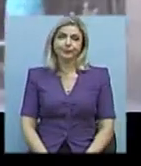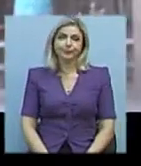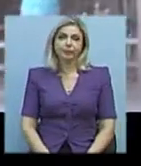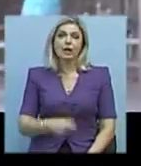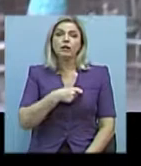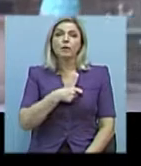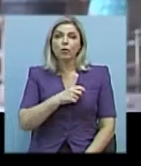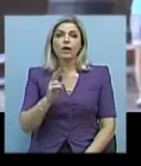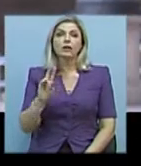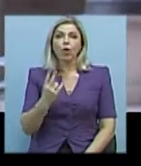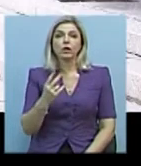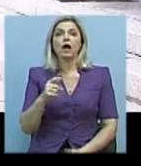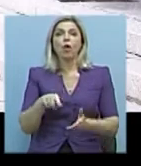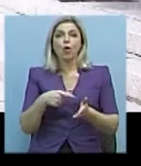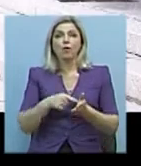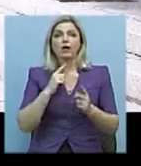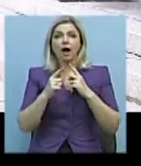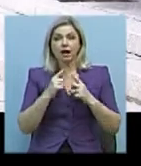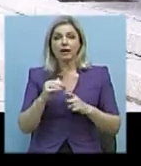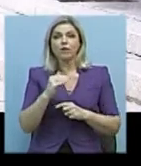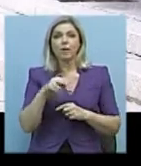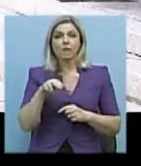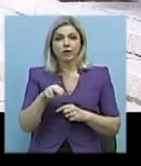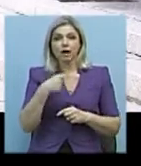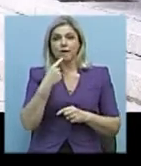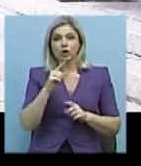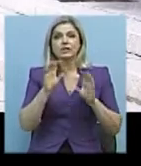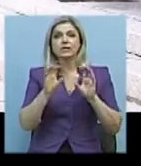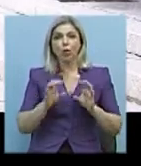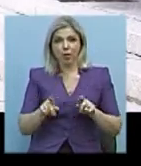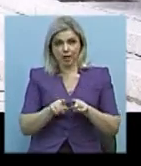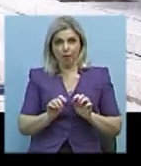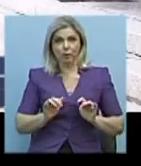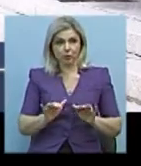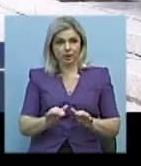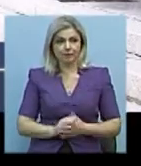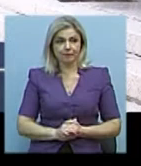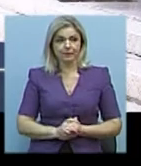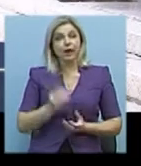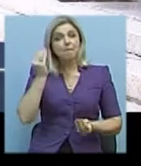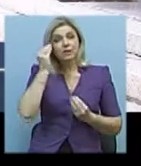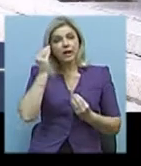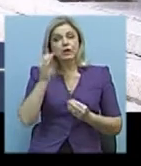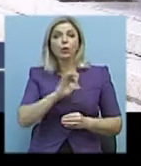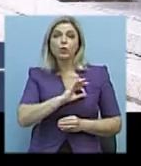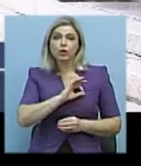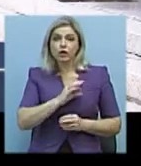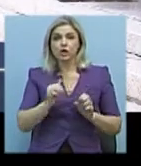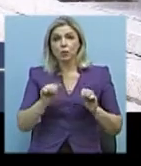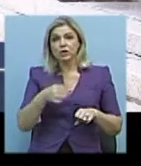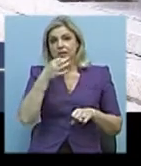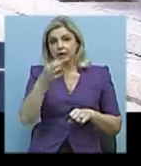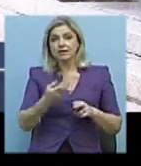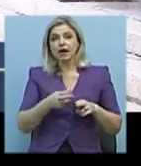Депутат Миколаївської міської ради Федір Панченко пояснює законність даної процедури. З точки зору юридичної можна сказати, що ці підписи